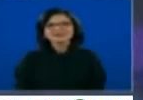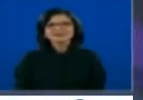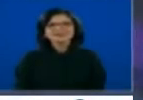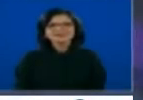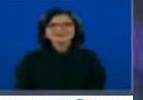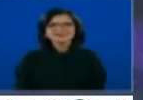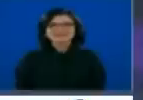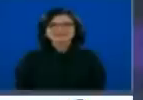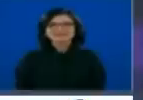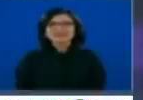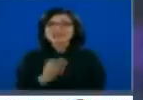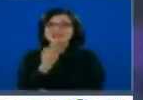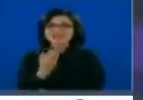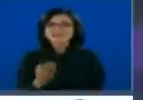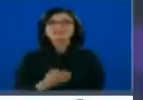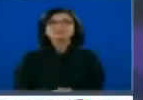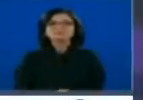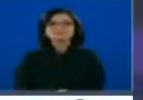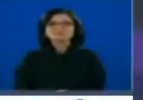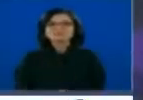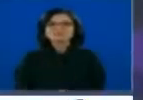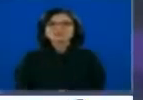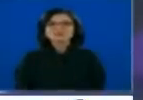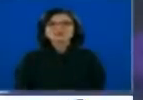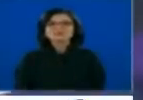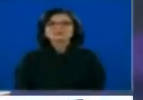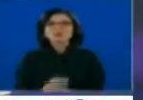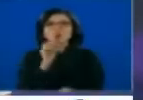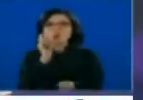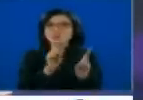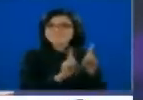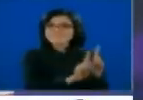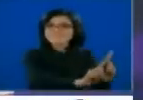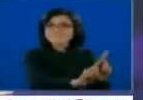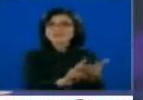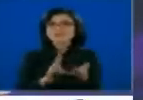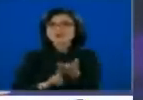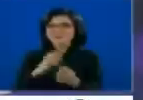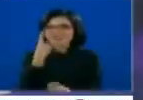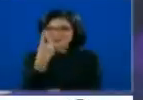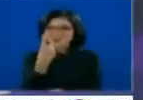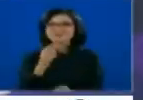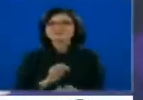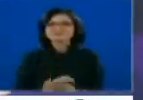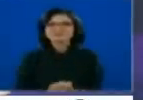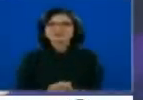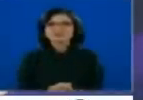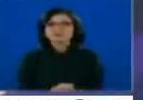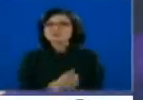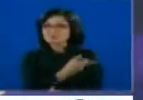menit terima kasih untuk paslon nomor S